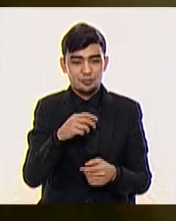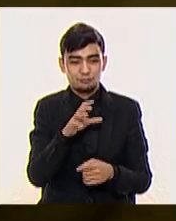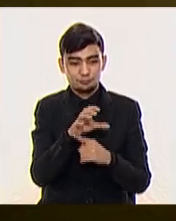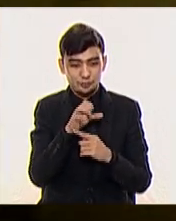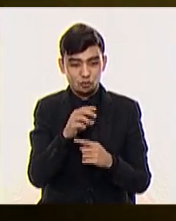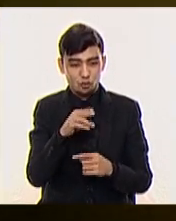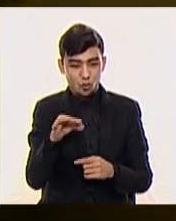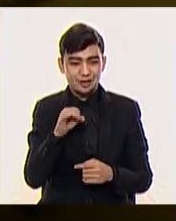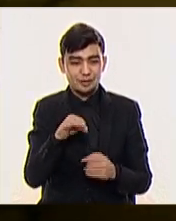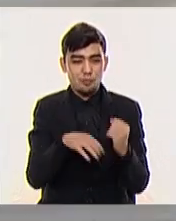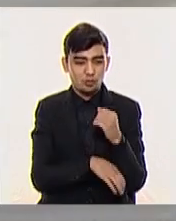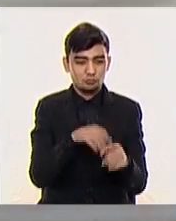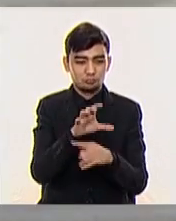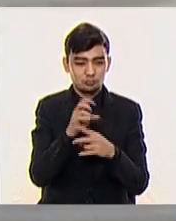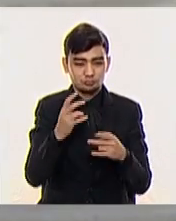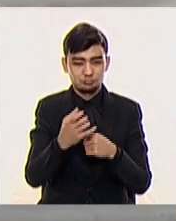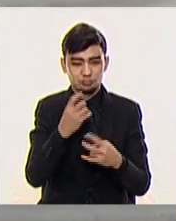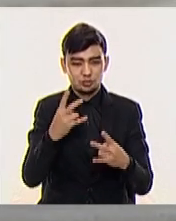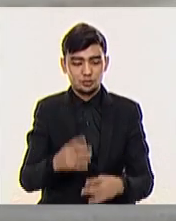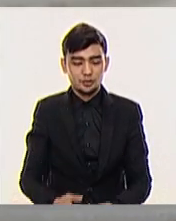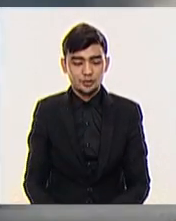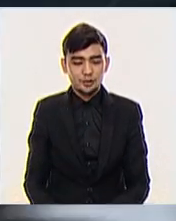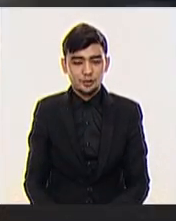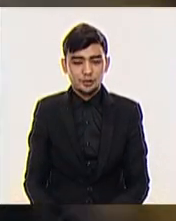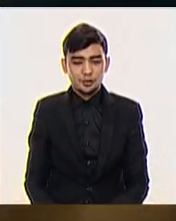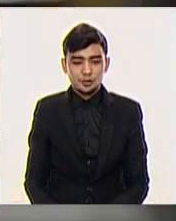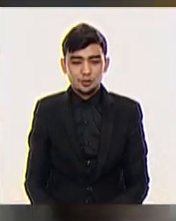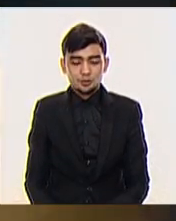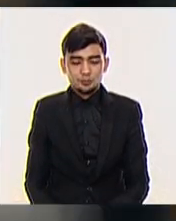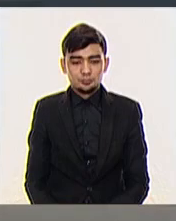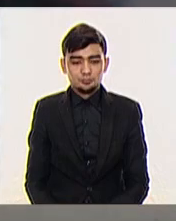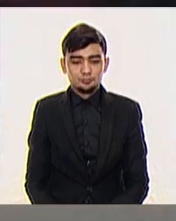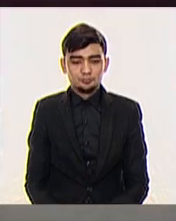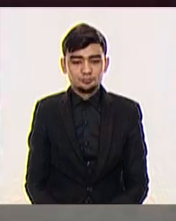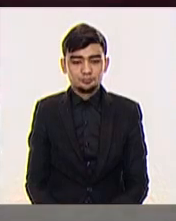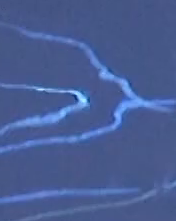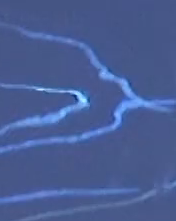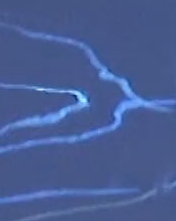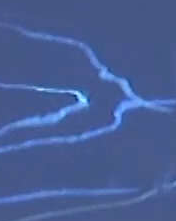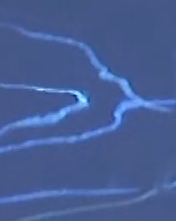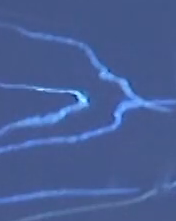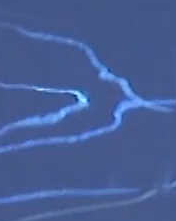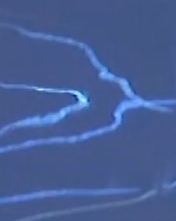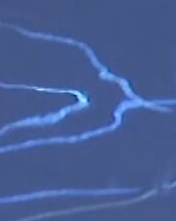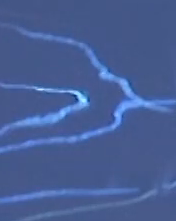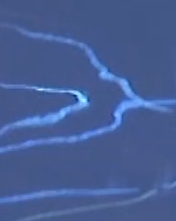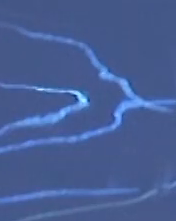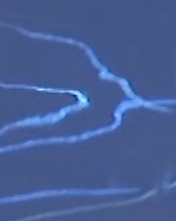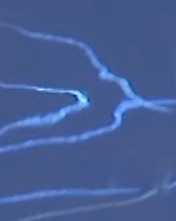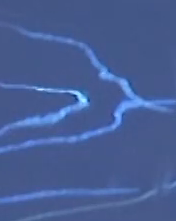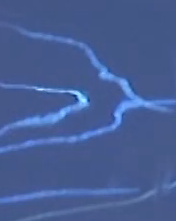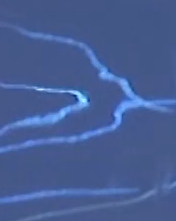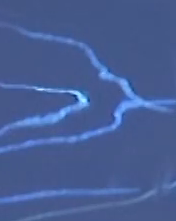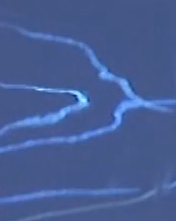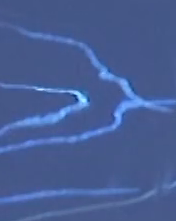тиіс. Гүлнәс Сайлауқызы, Дидар Елеуов, Информ бюро, Нұр-Сұлтан. Тікелей эфирлер, оқиға